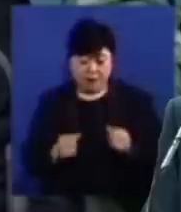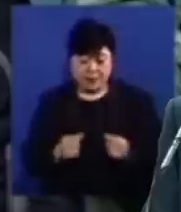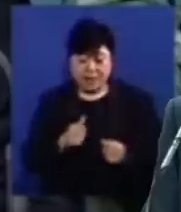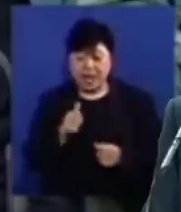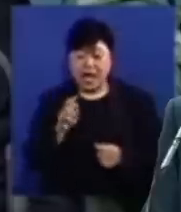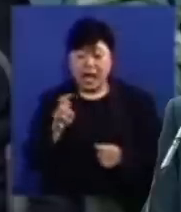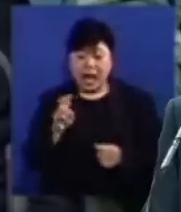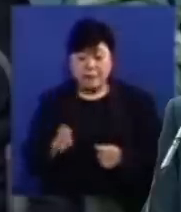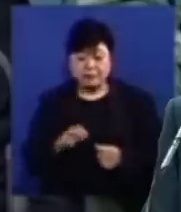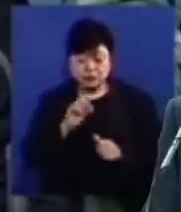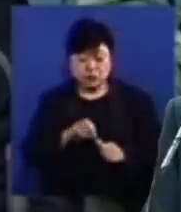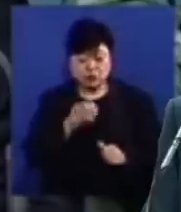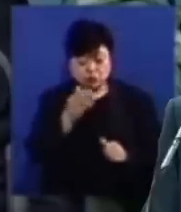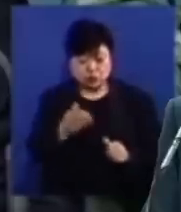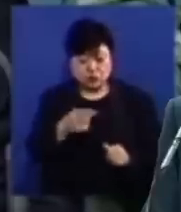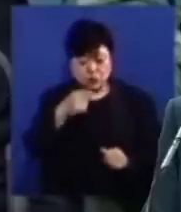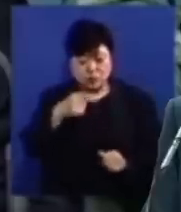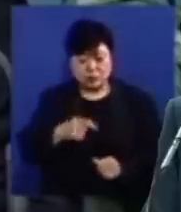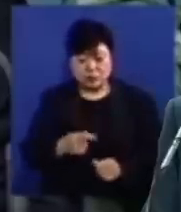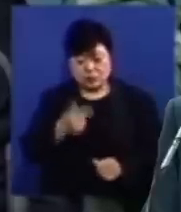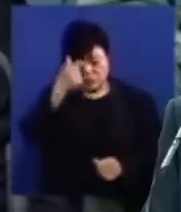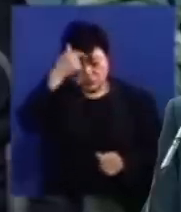함 족속은 중동과